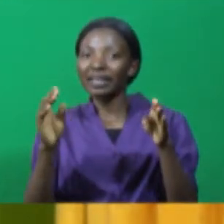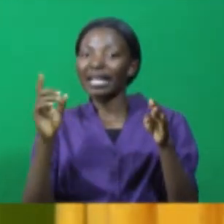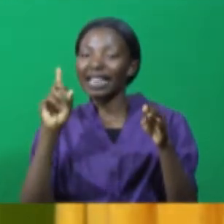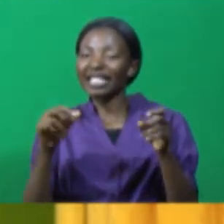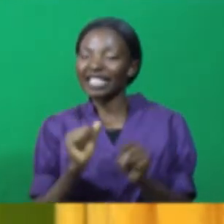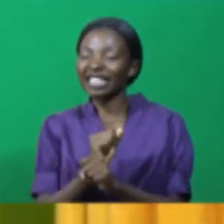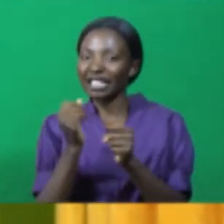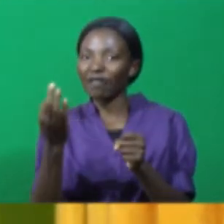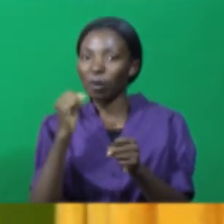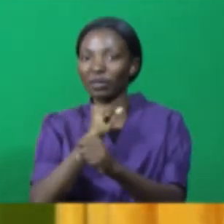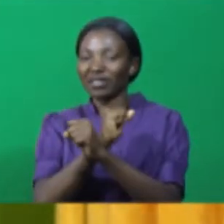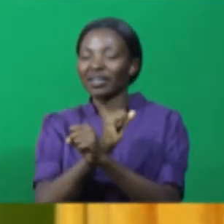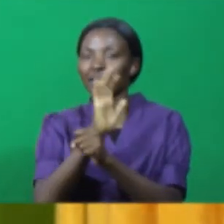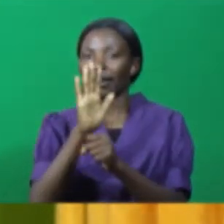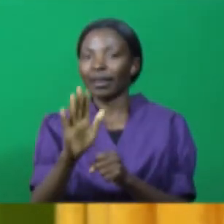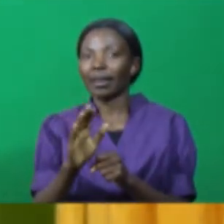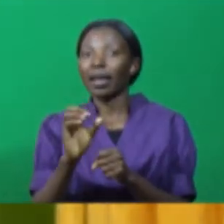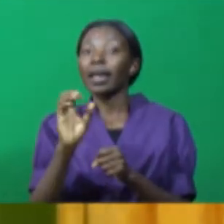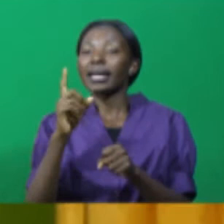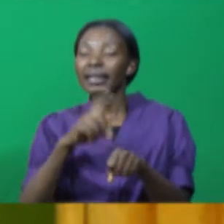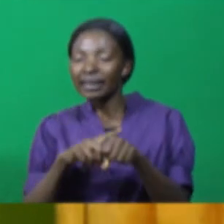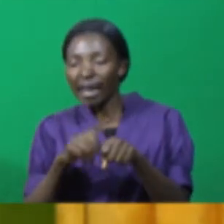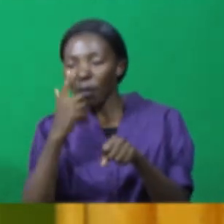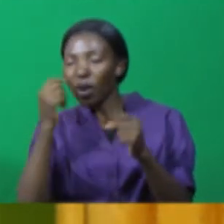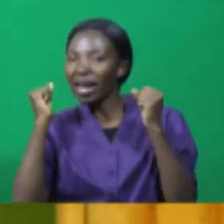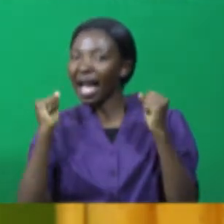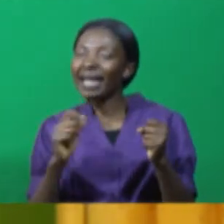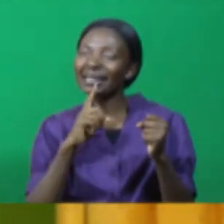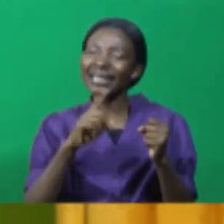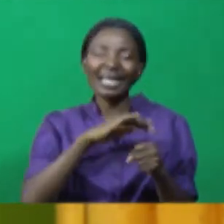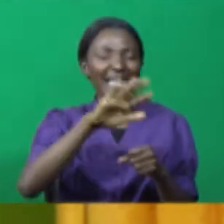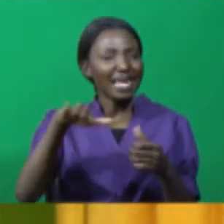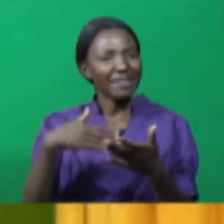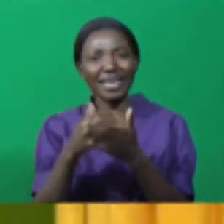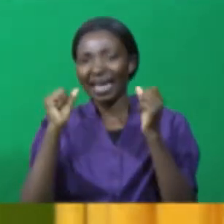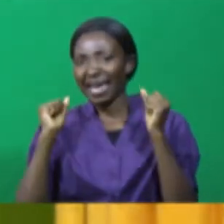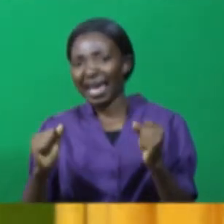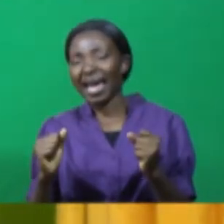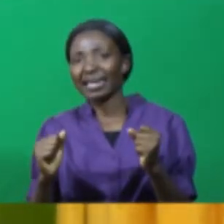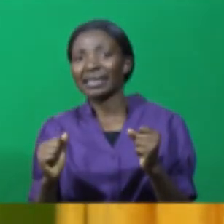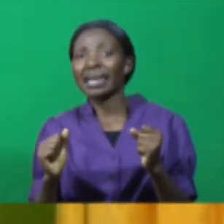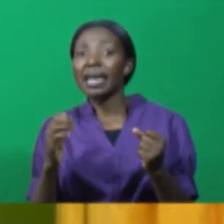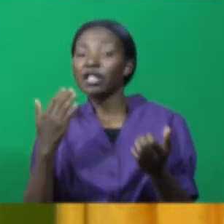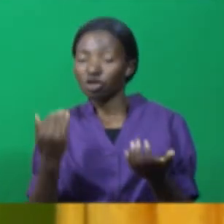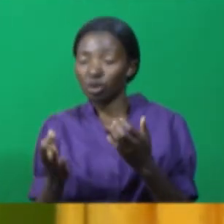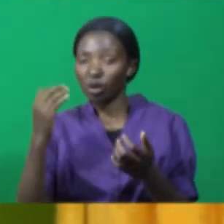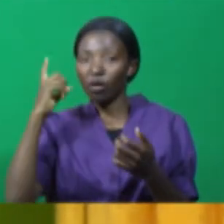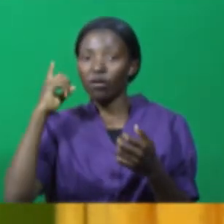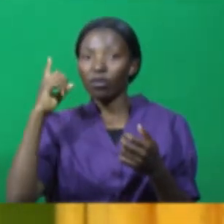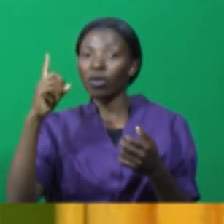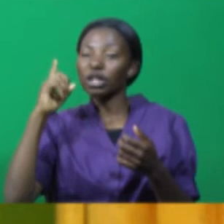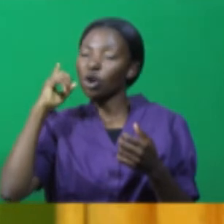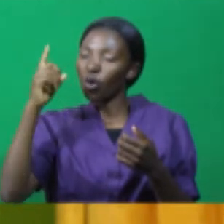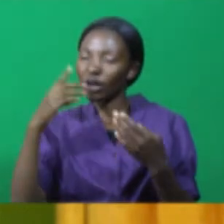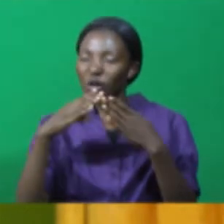nayo muzvimiro zvakaoma. Nguva padzinenge dzakaoma munachita zvinhu zvakaoma. Vana vamwari, mwari